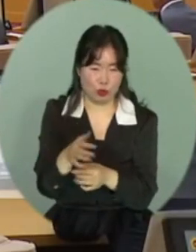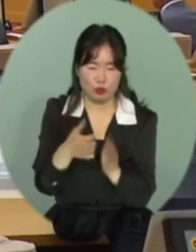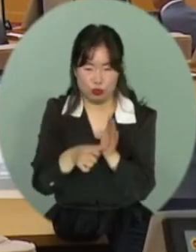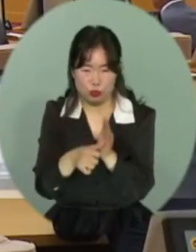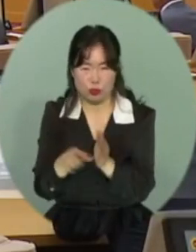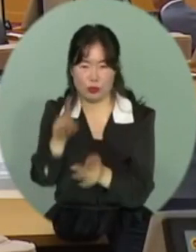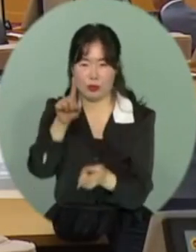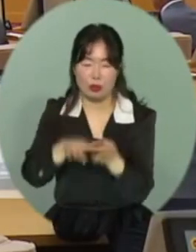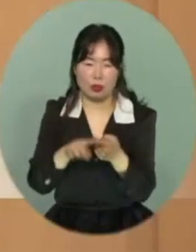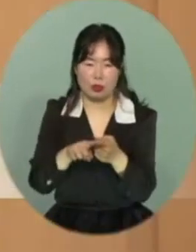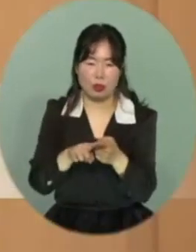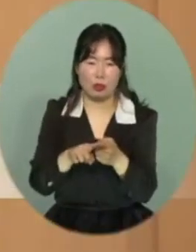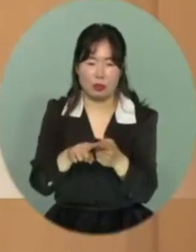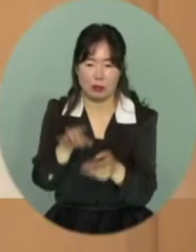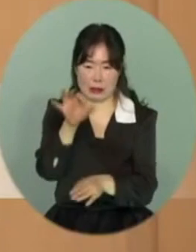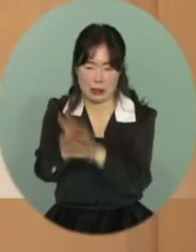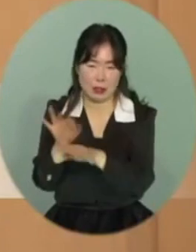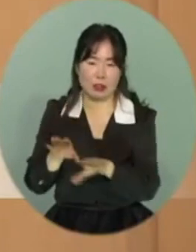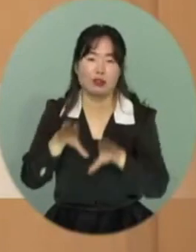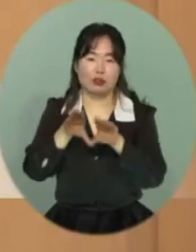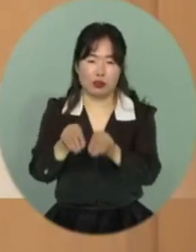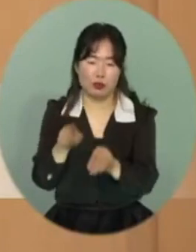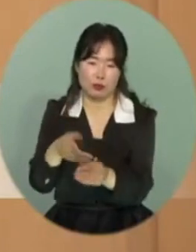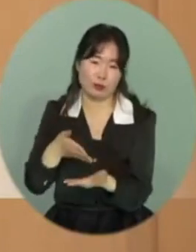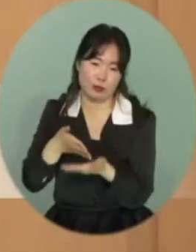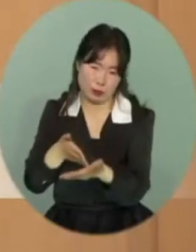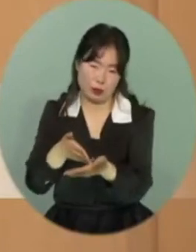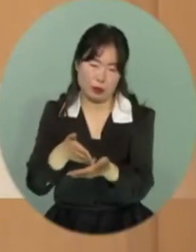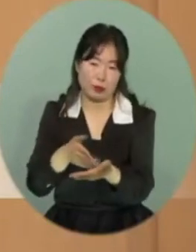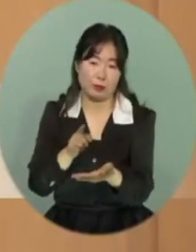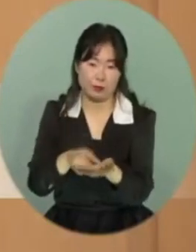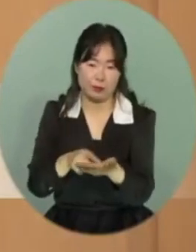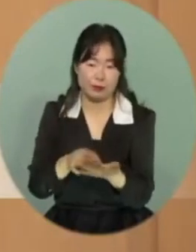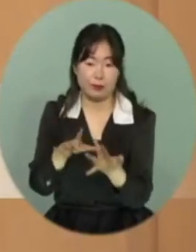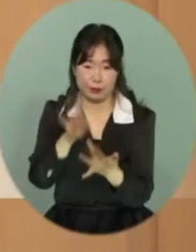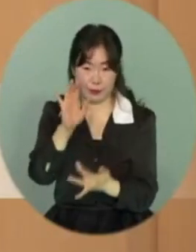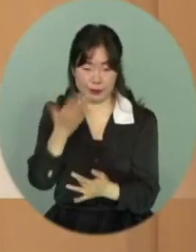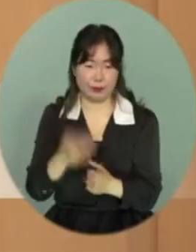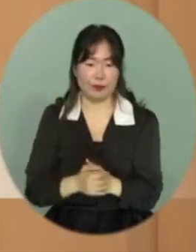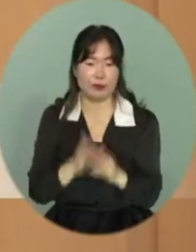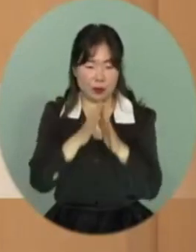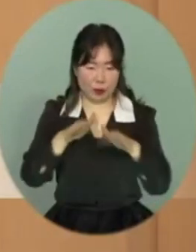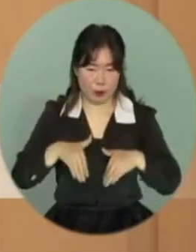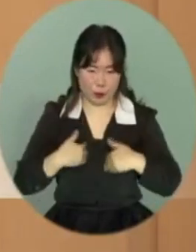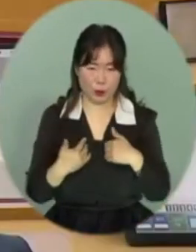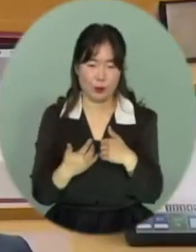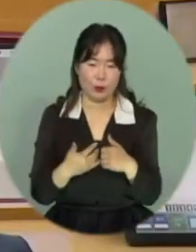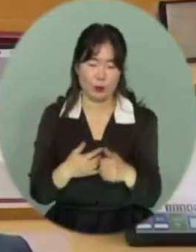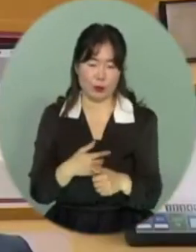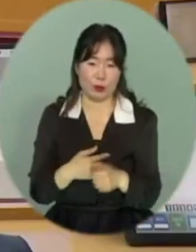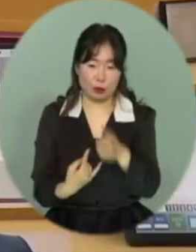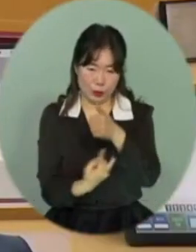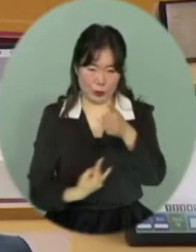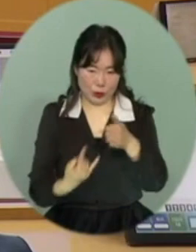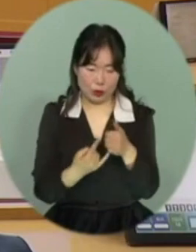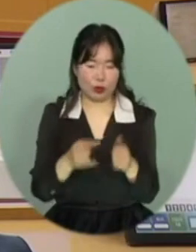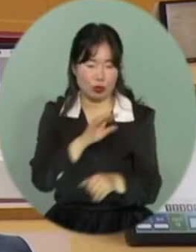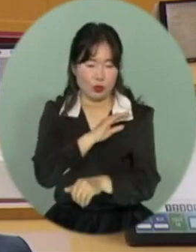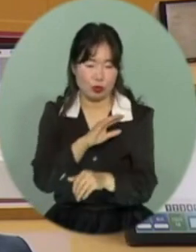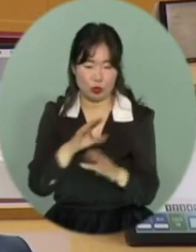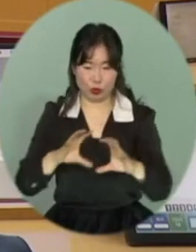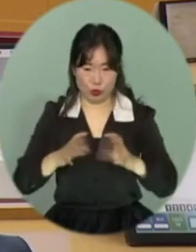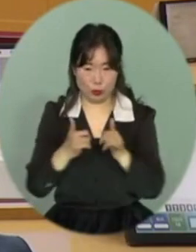수입 중단을 요구하는 건의안을 채택했습니다 전남도 의회는 국민의 알권리와 안전을